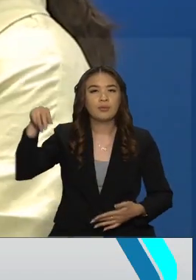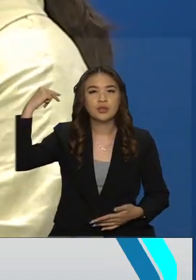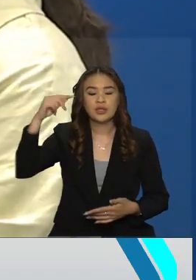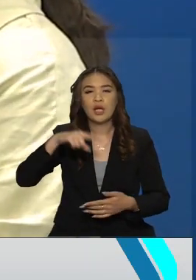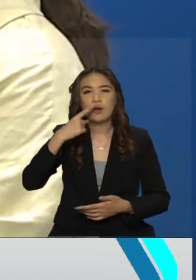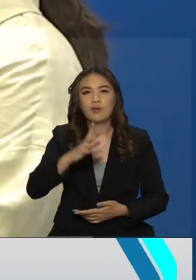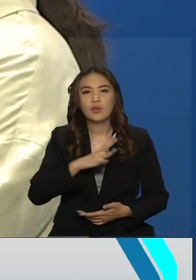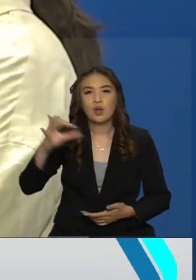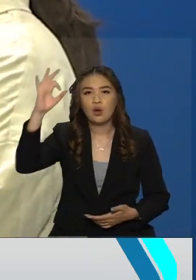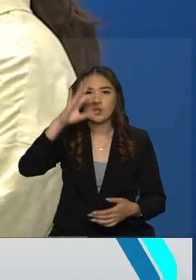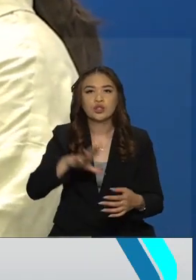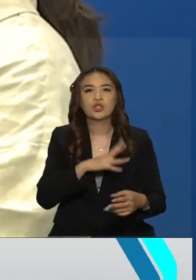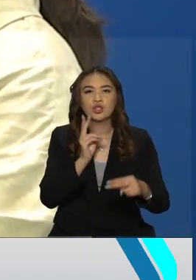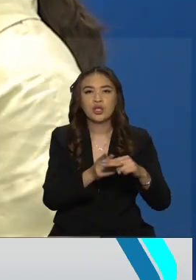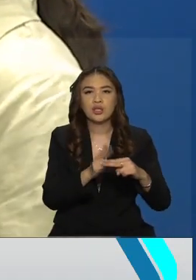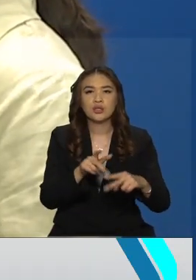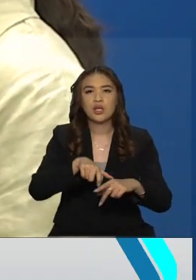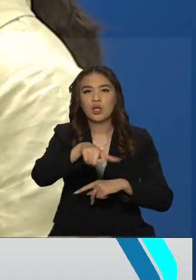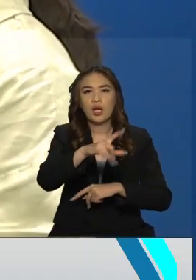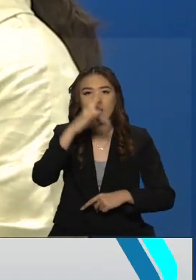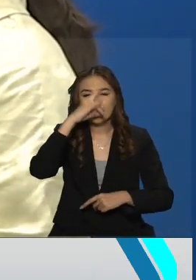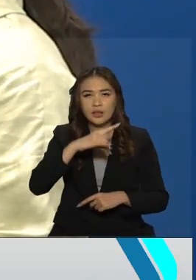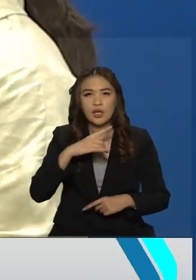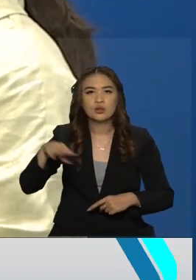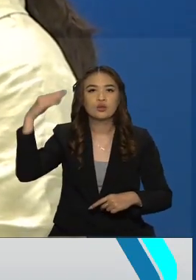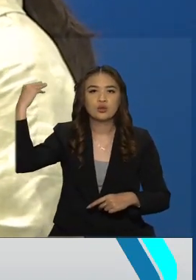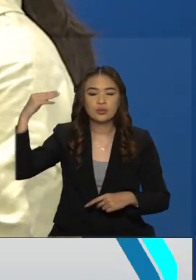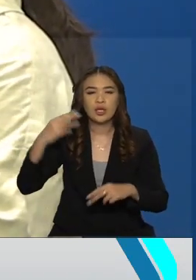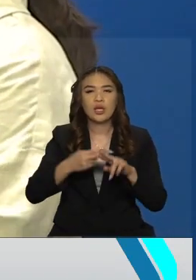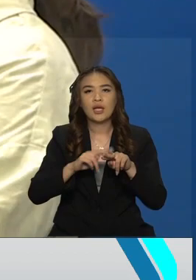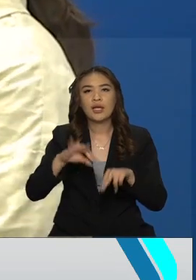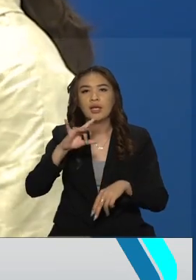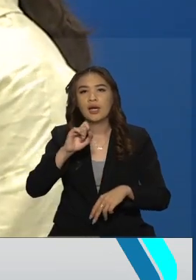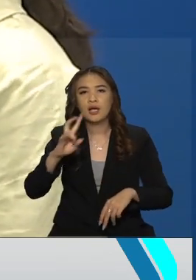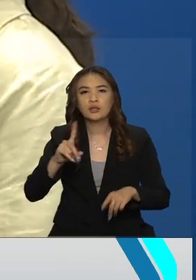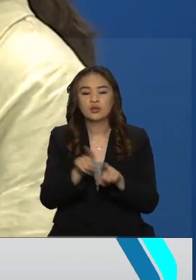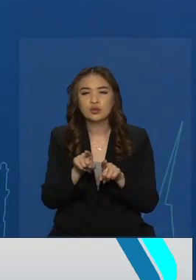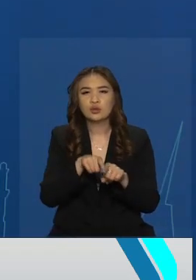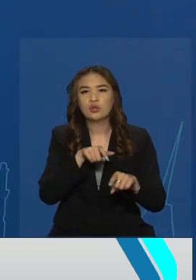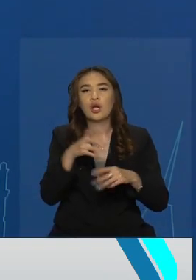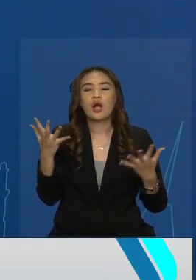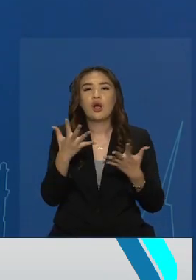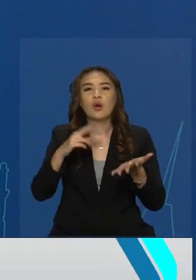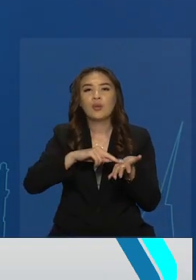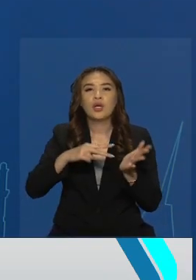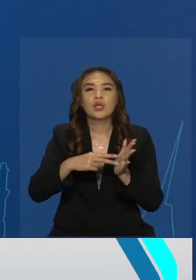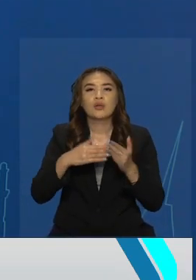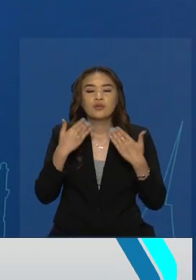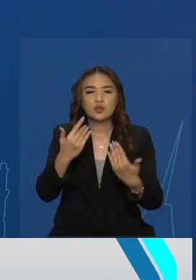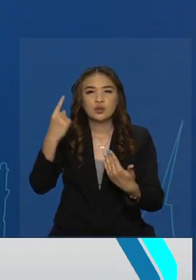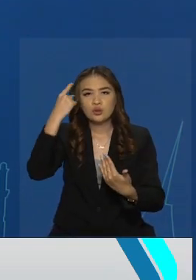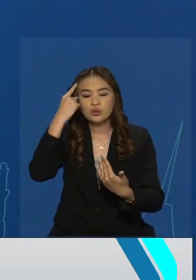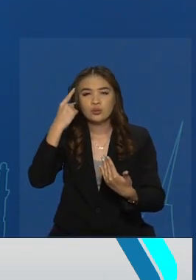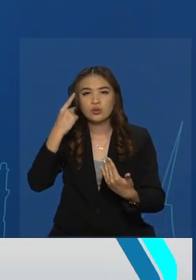о потенциале железной дороги Казахстан Туркменистан Иран Что вы думаете по поводу данного проекта как говорил